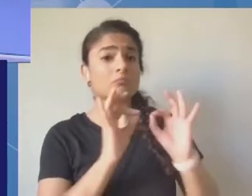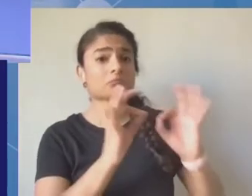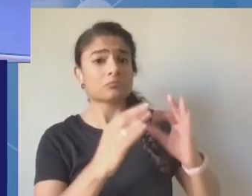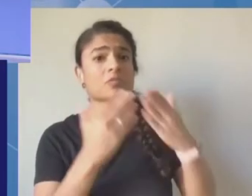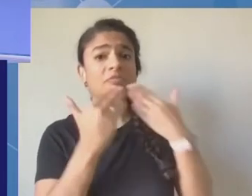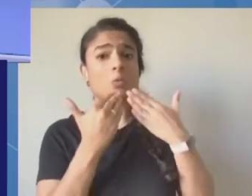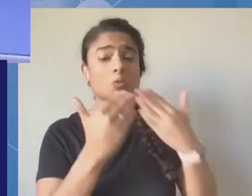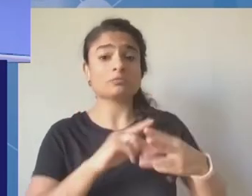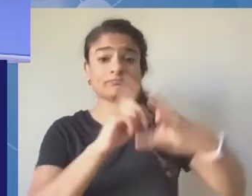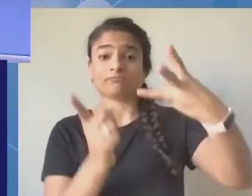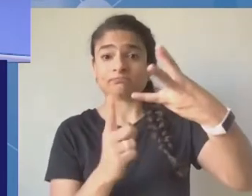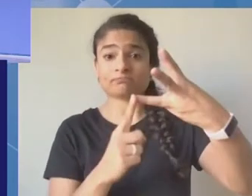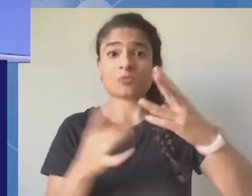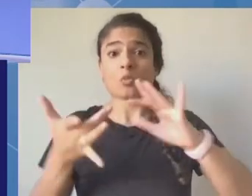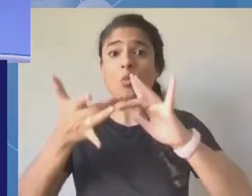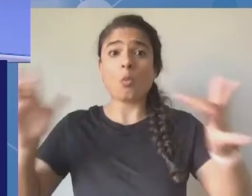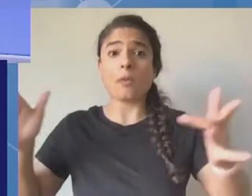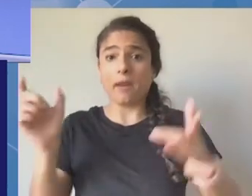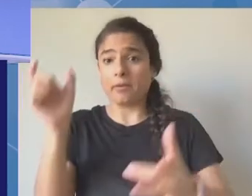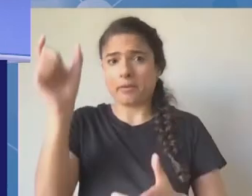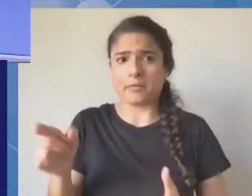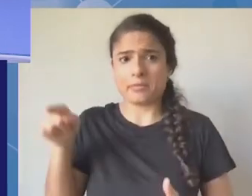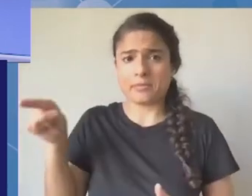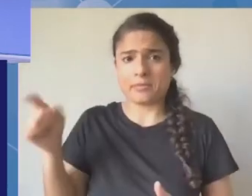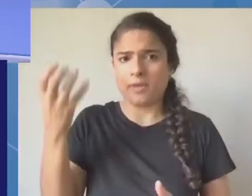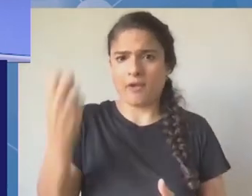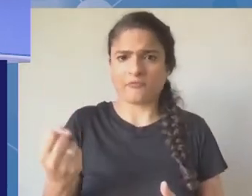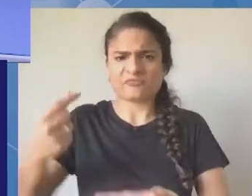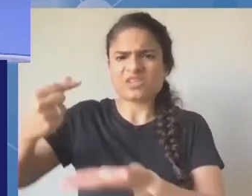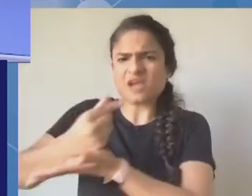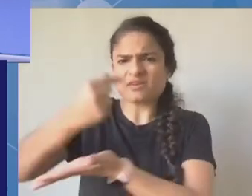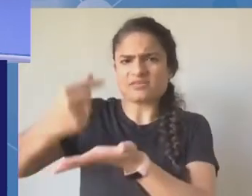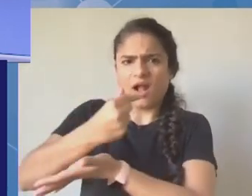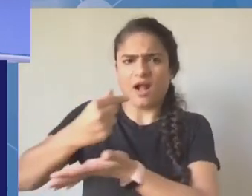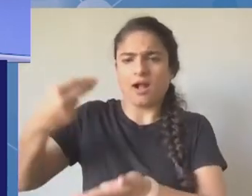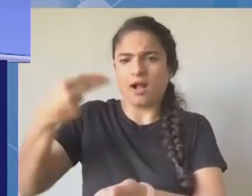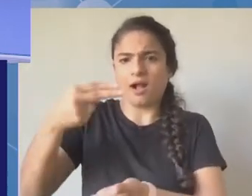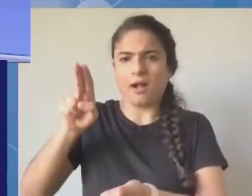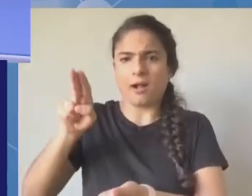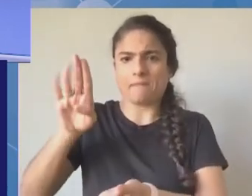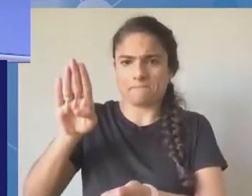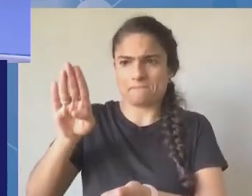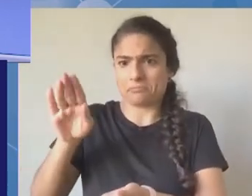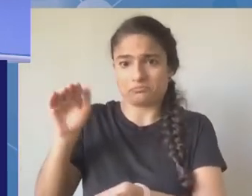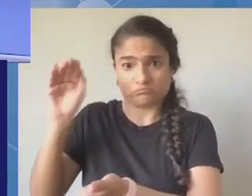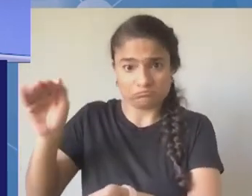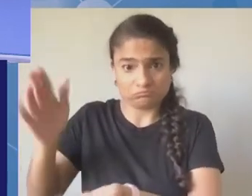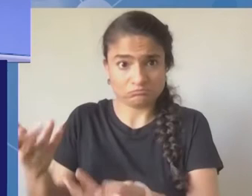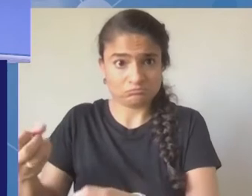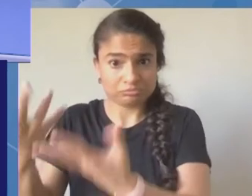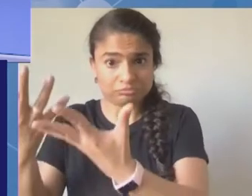下面一位是加纳的数字中心的一位发言人。